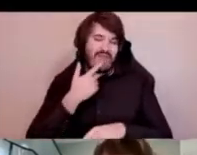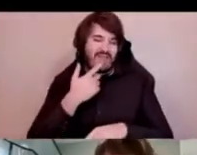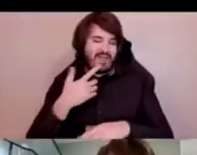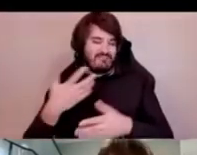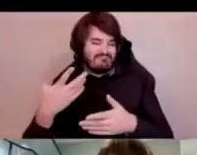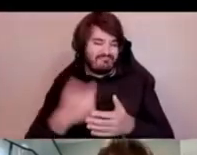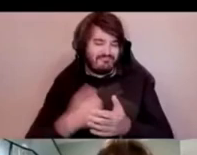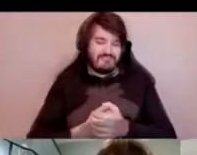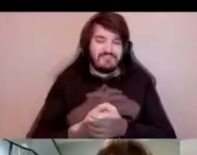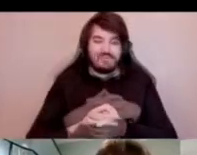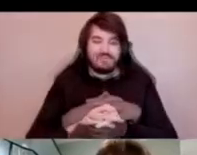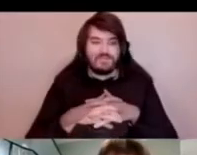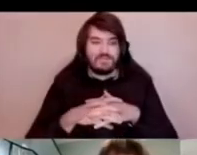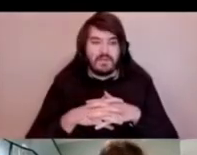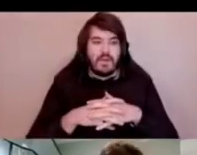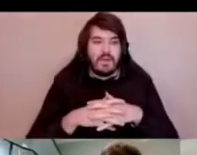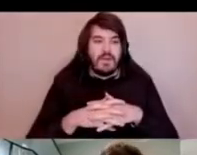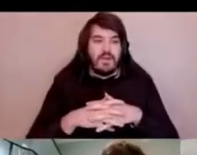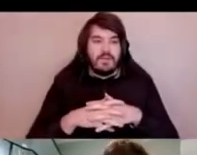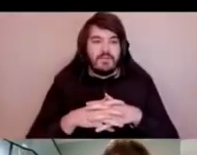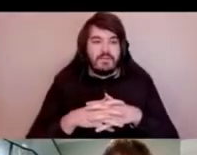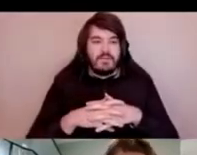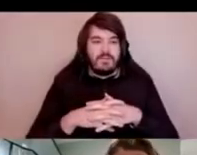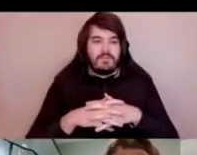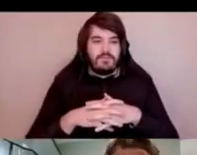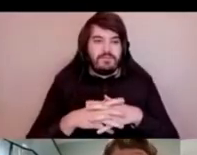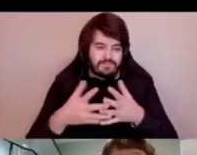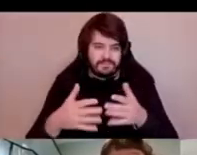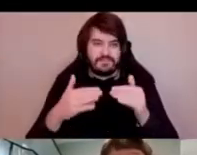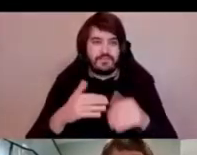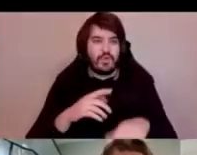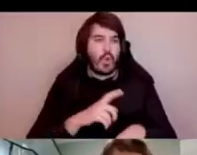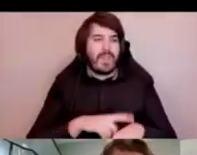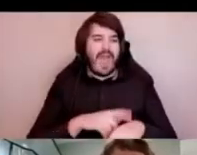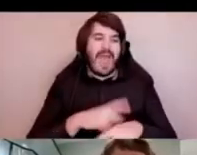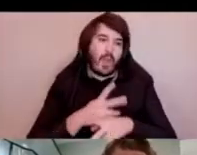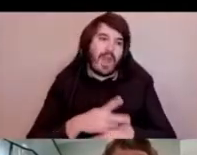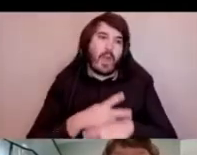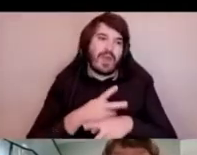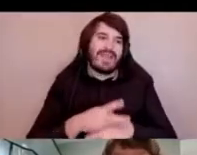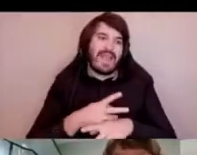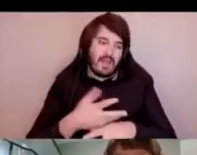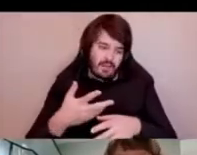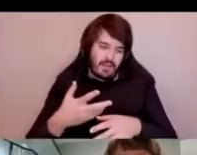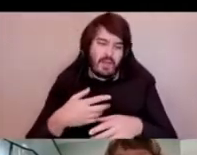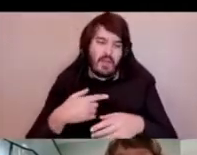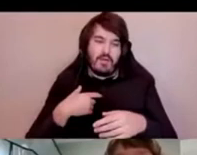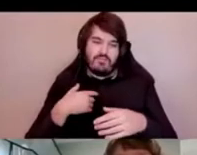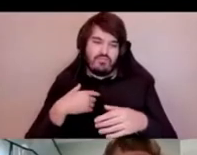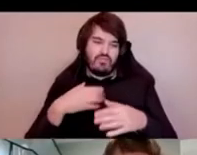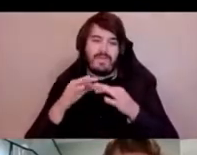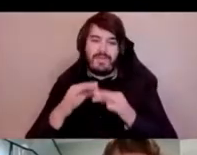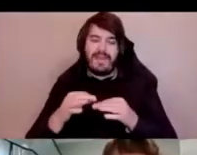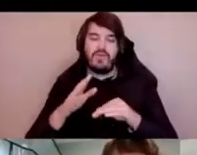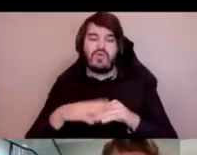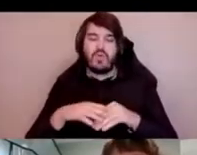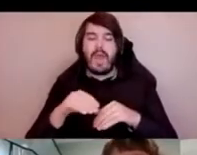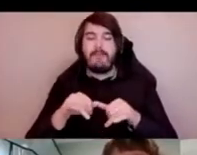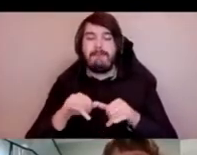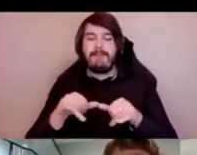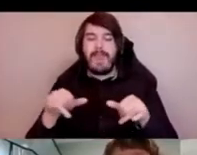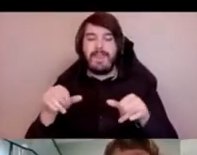facilitant. Alors, le temps d'entretien. Nous, on va vous présenter l'espace au mètre